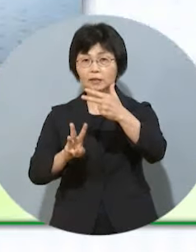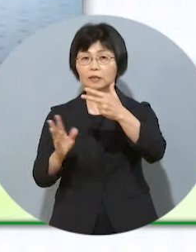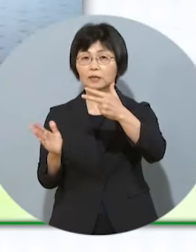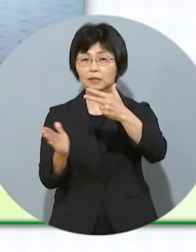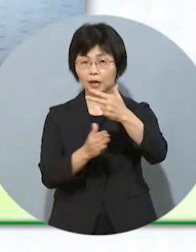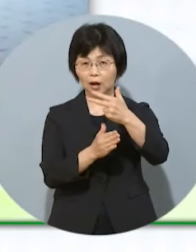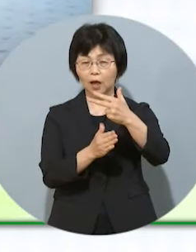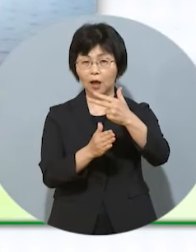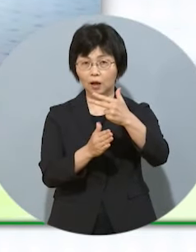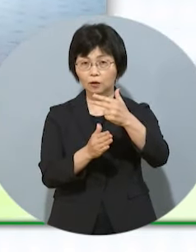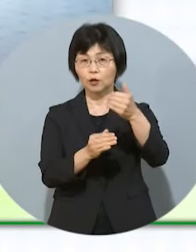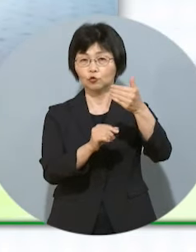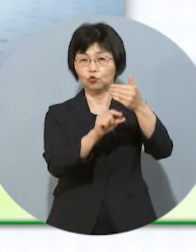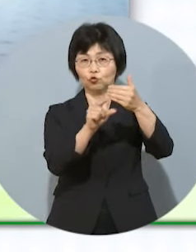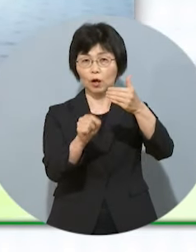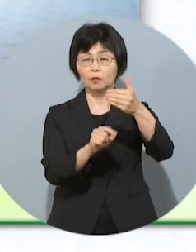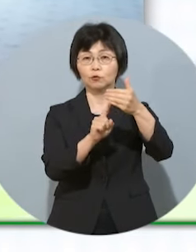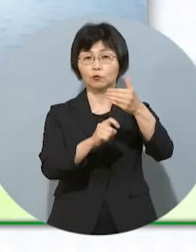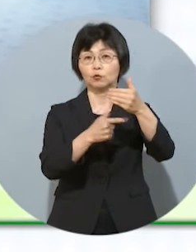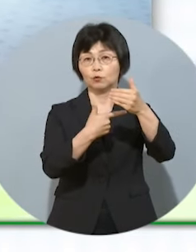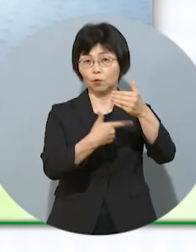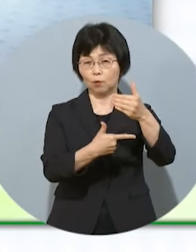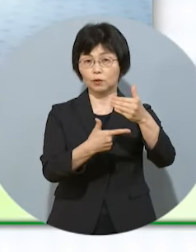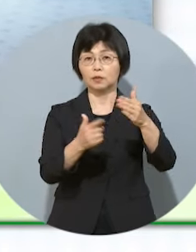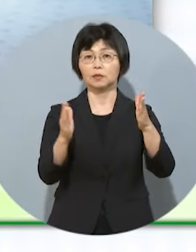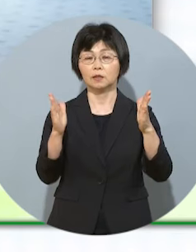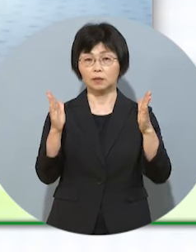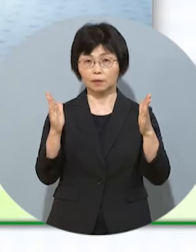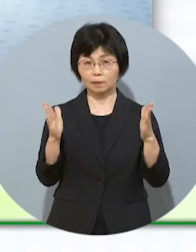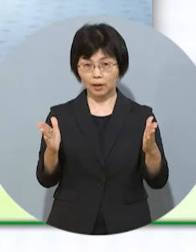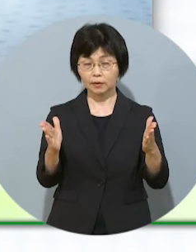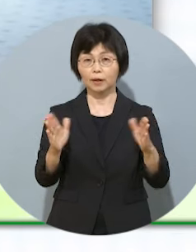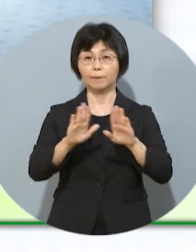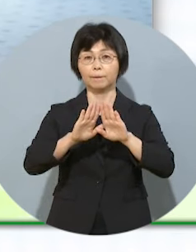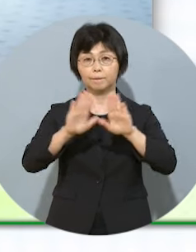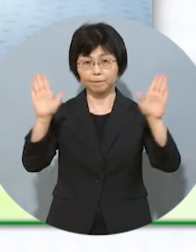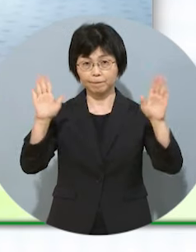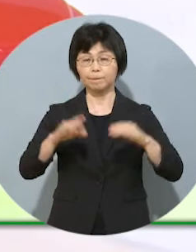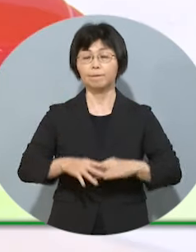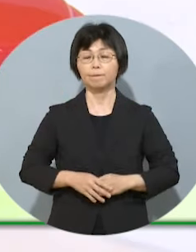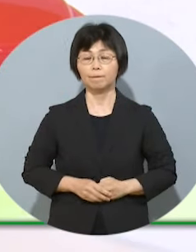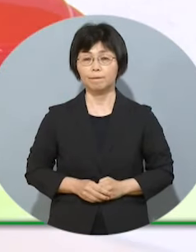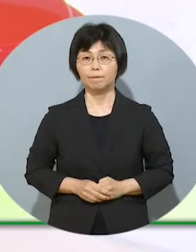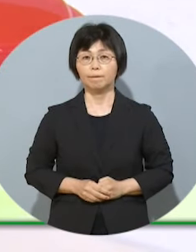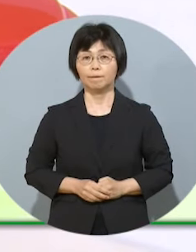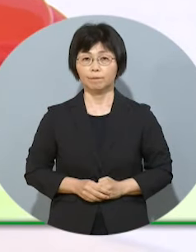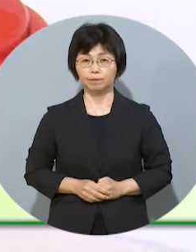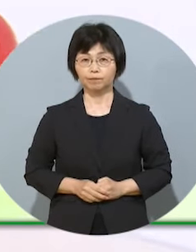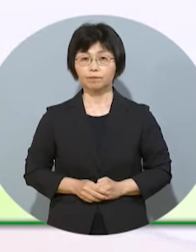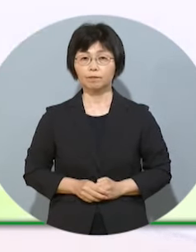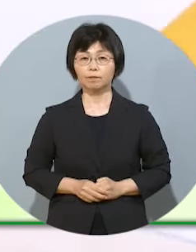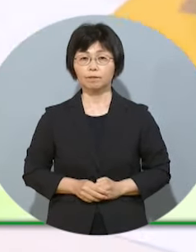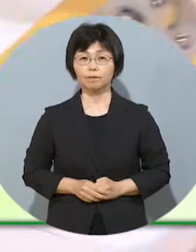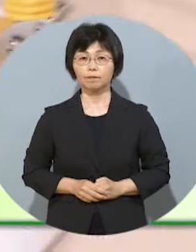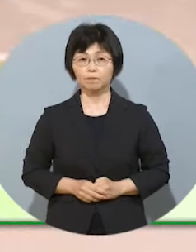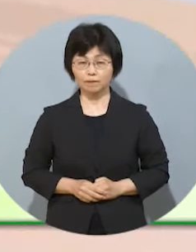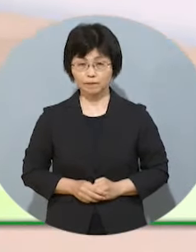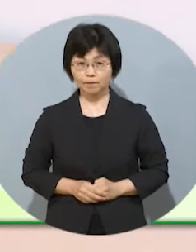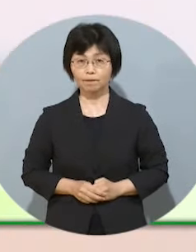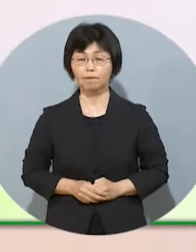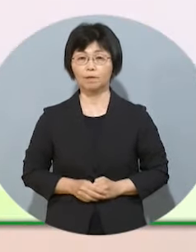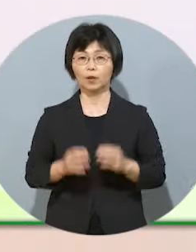から9月16日月曜日の祝日まで開催されます。期間中